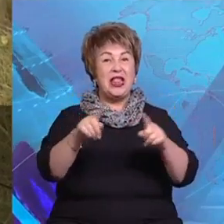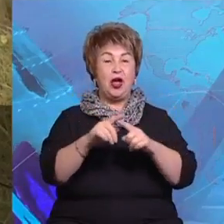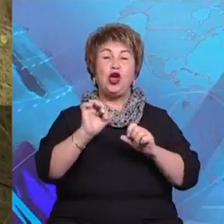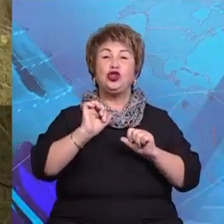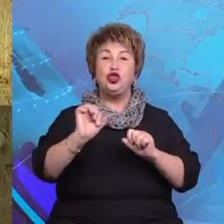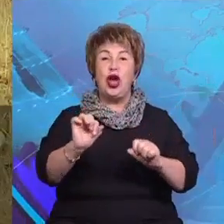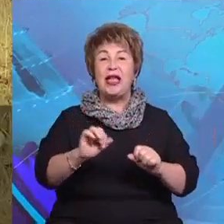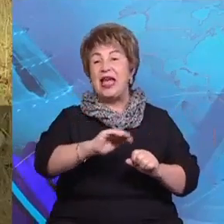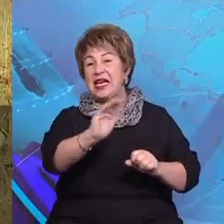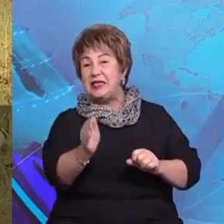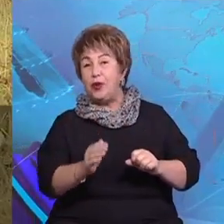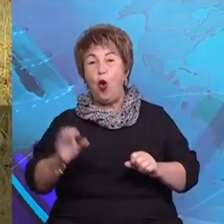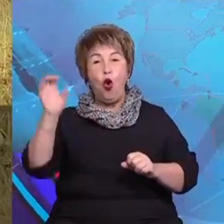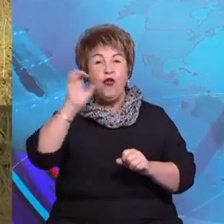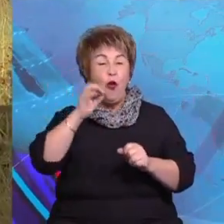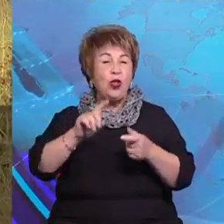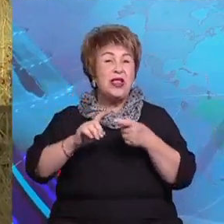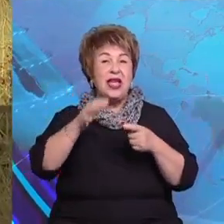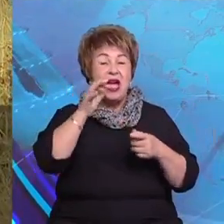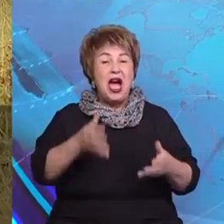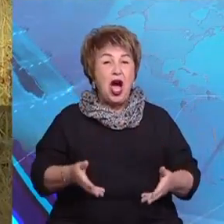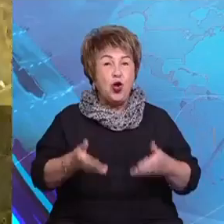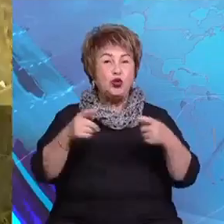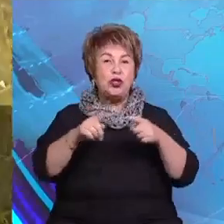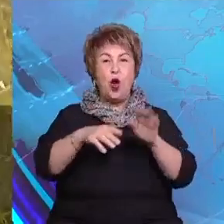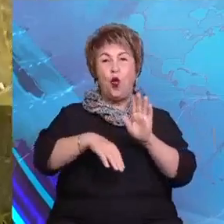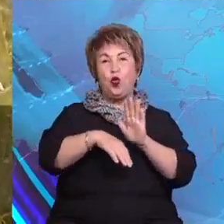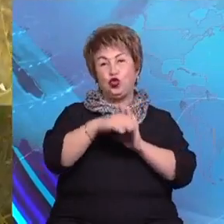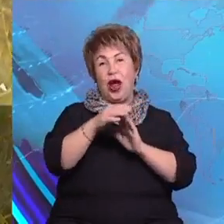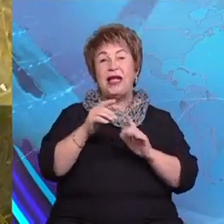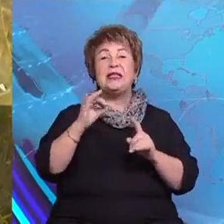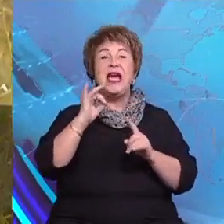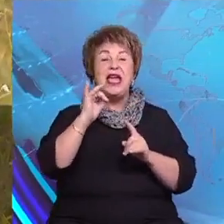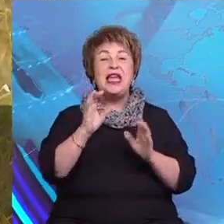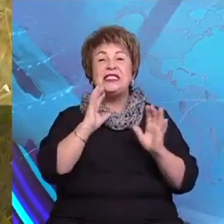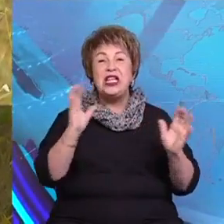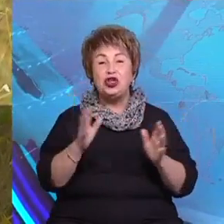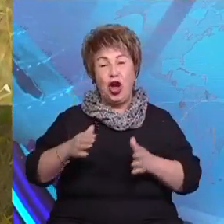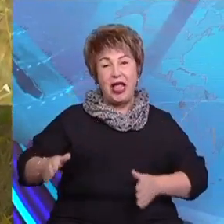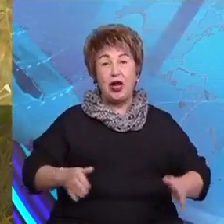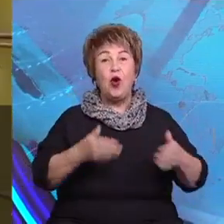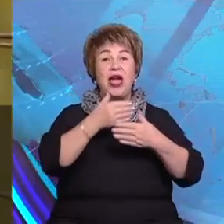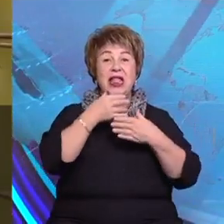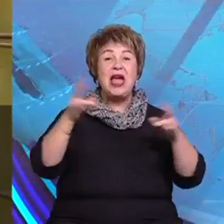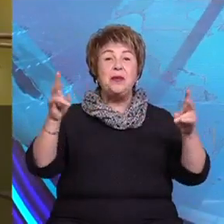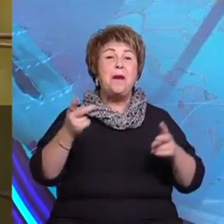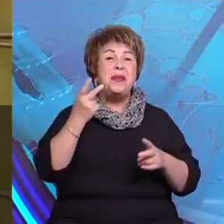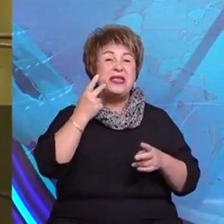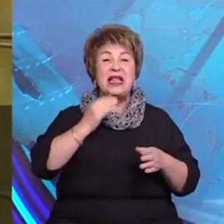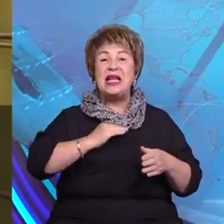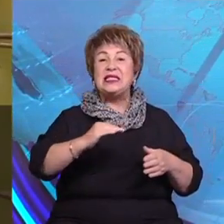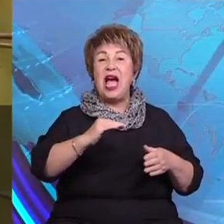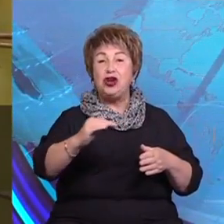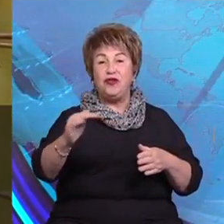кустарники защищают земляные откосы от водной эрозии, а также уменьшают затраты на содержание дорог. То есть отпадает необходимость постоянно